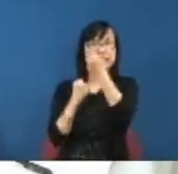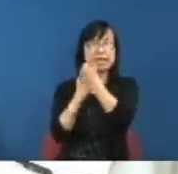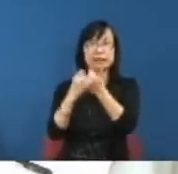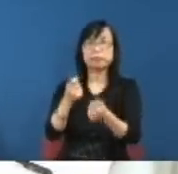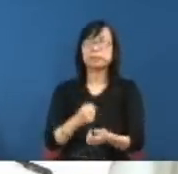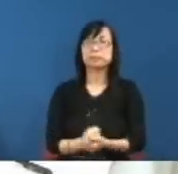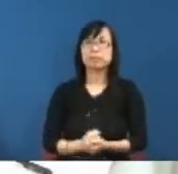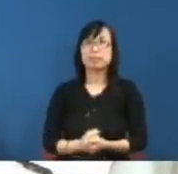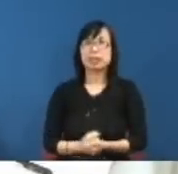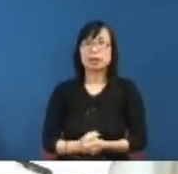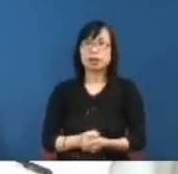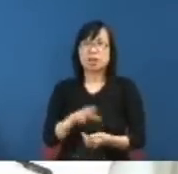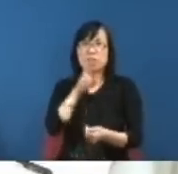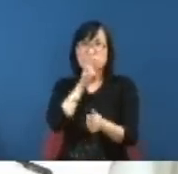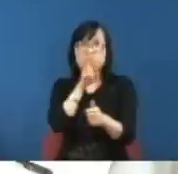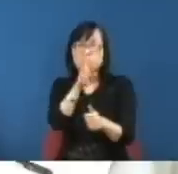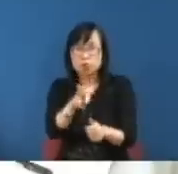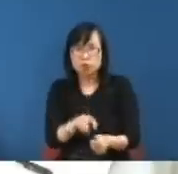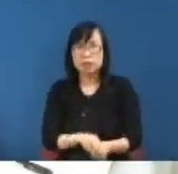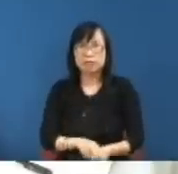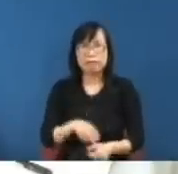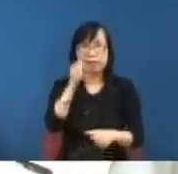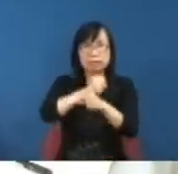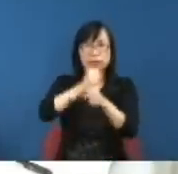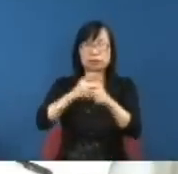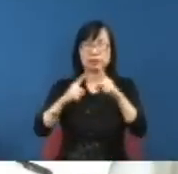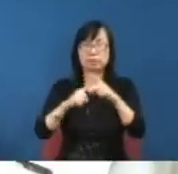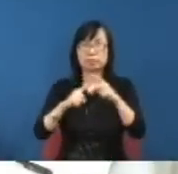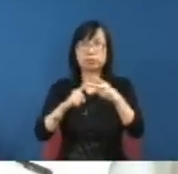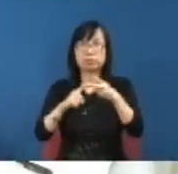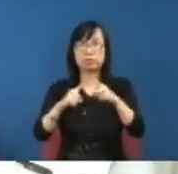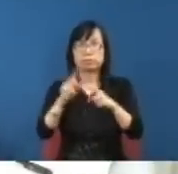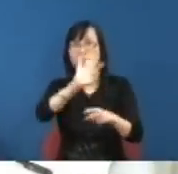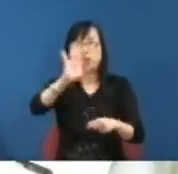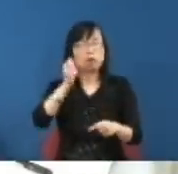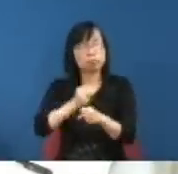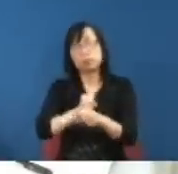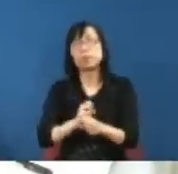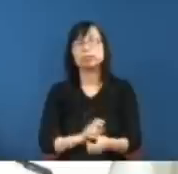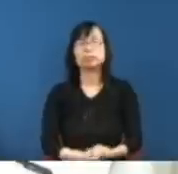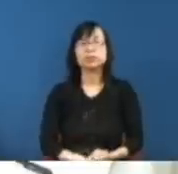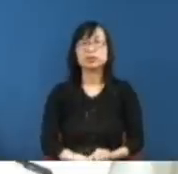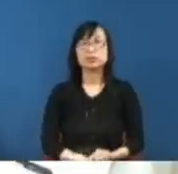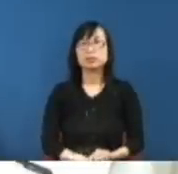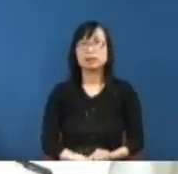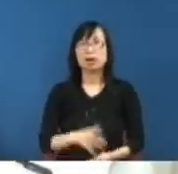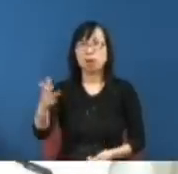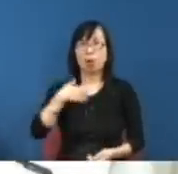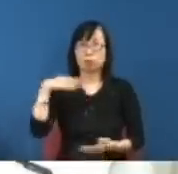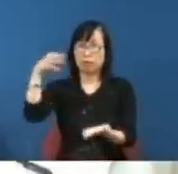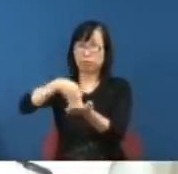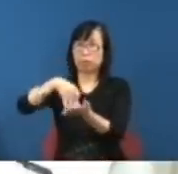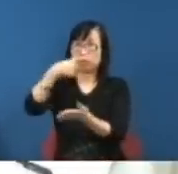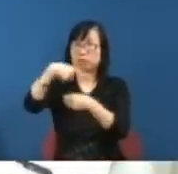係嚇嗰啲勸嗰啲咧想翻工嘅工人唔好翻工咁啊。我去到英國參加過一次